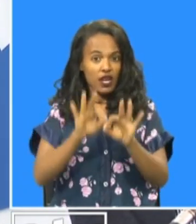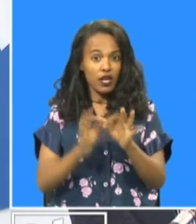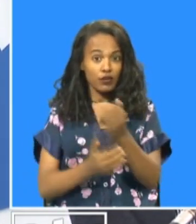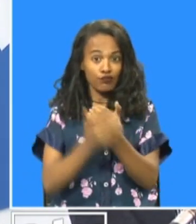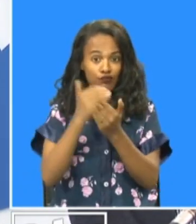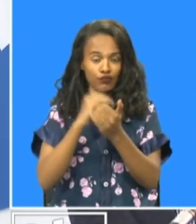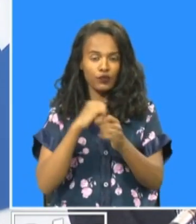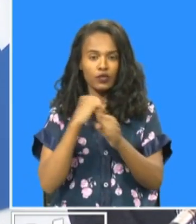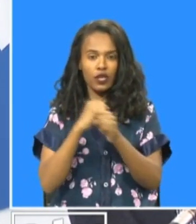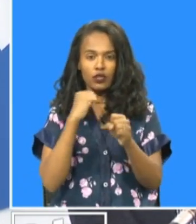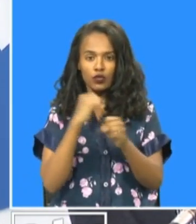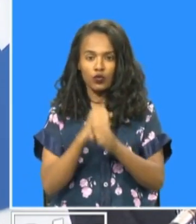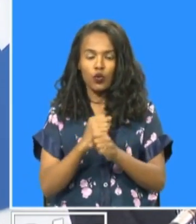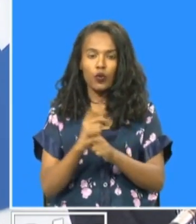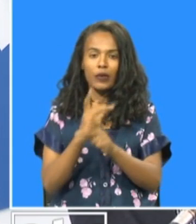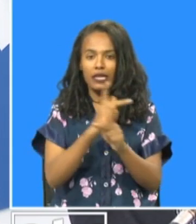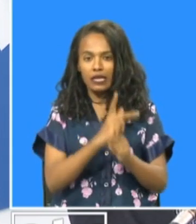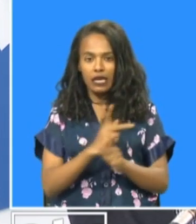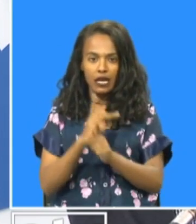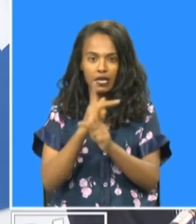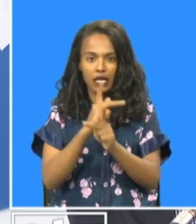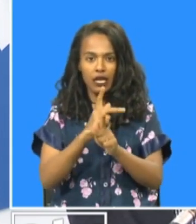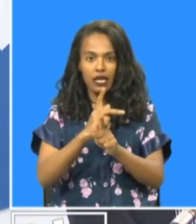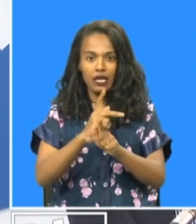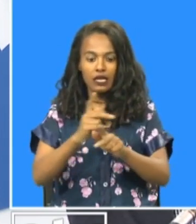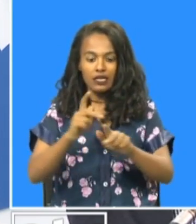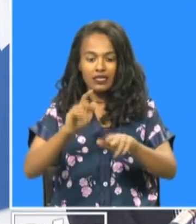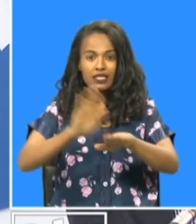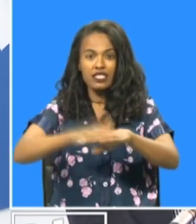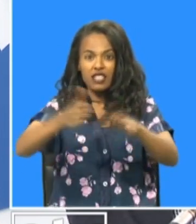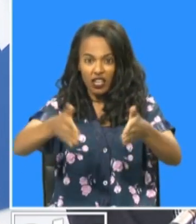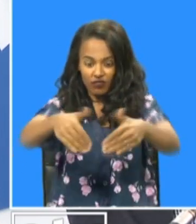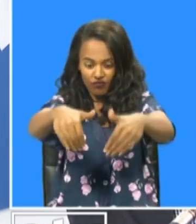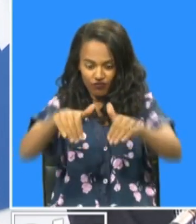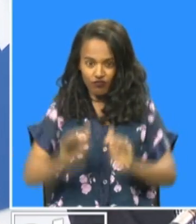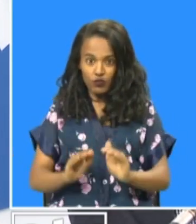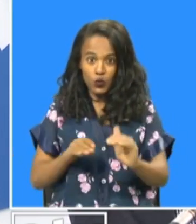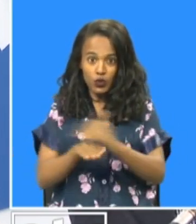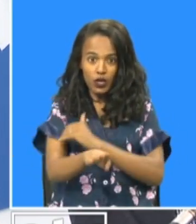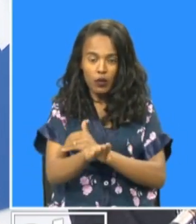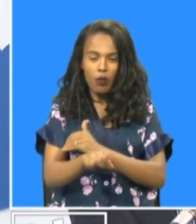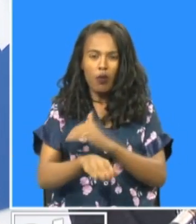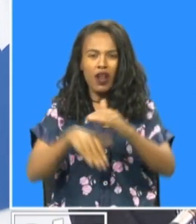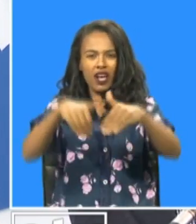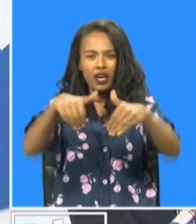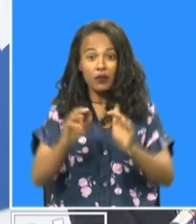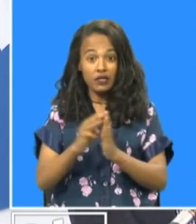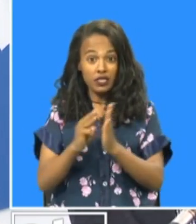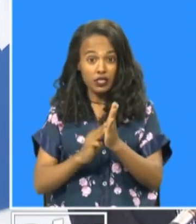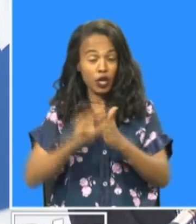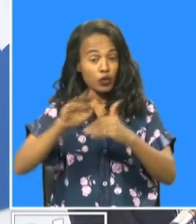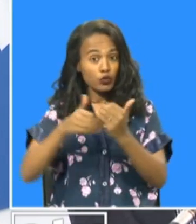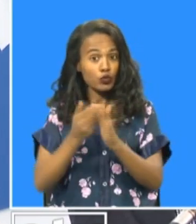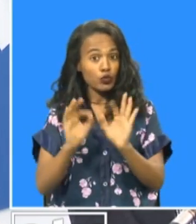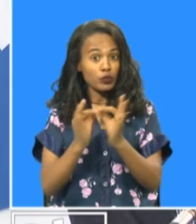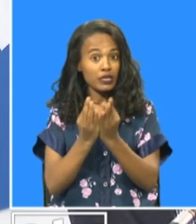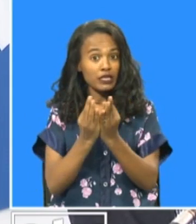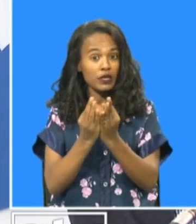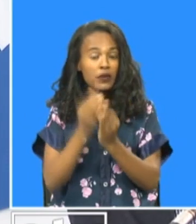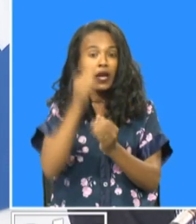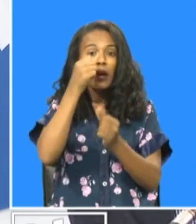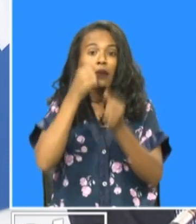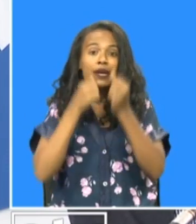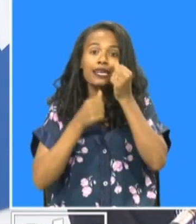ተሰርቶ በጥንቃቄ ሳጥን ውስጥ ከተደረገ በኋላ ቀብር ስነ ስርዓቱ ግን ሁሉንም በቤተሰብና